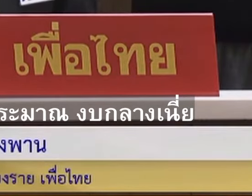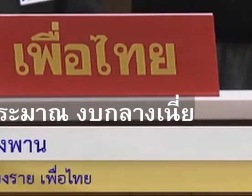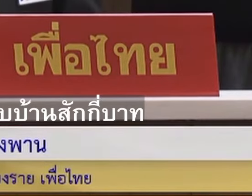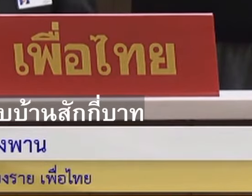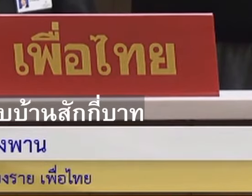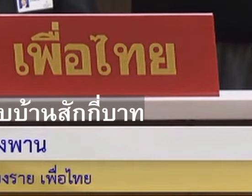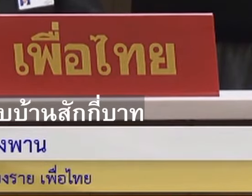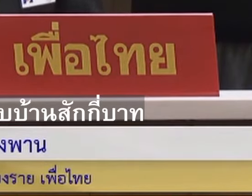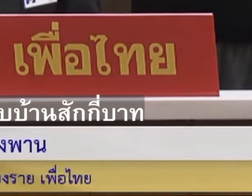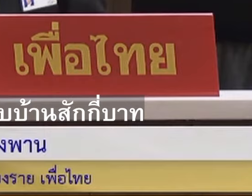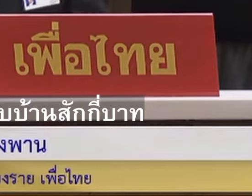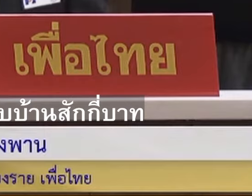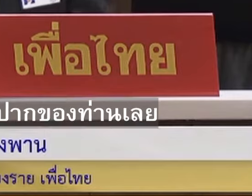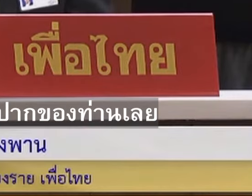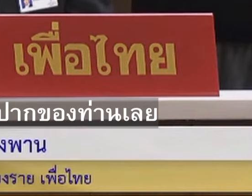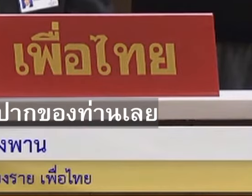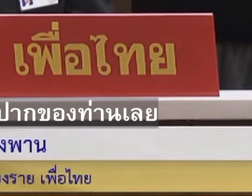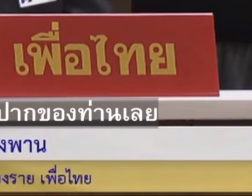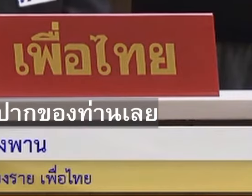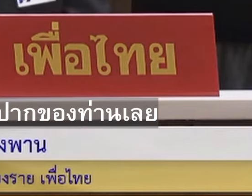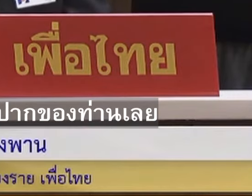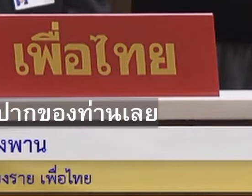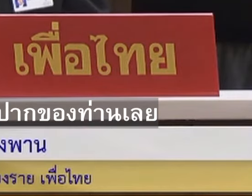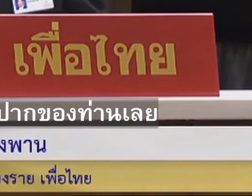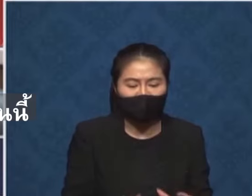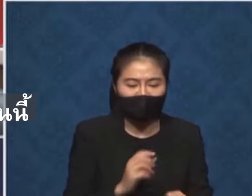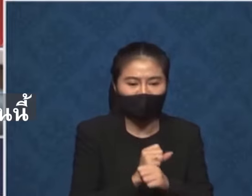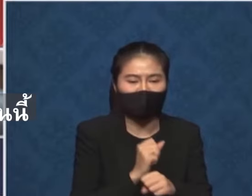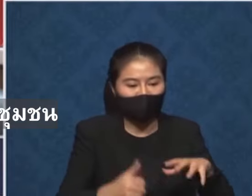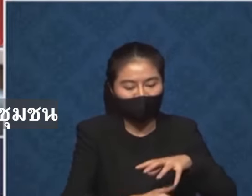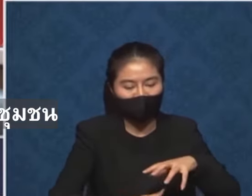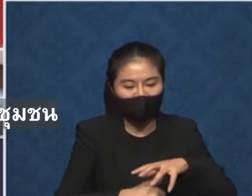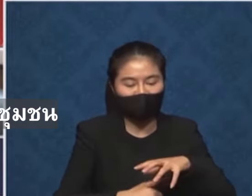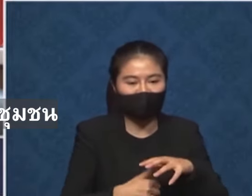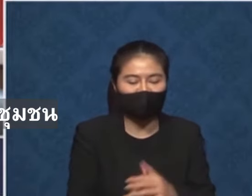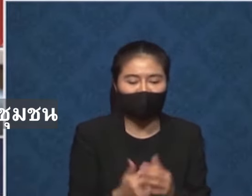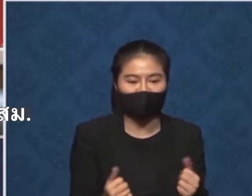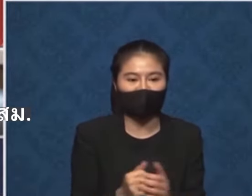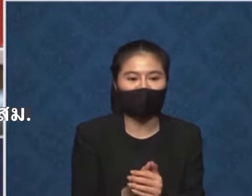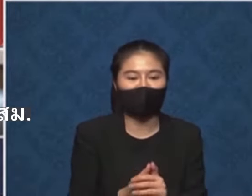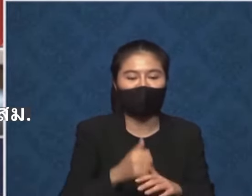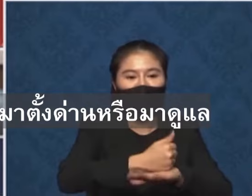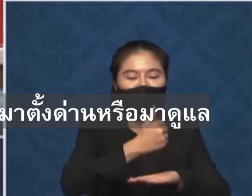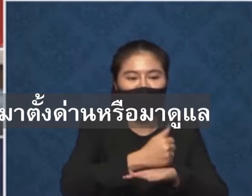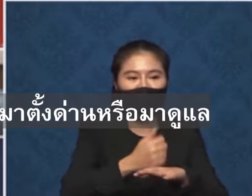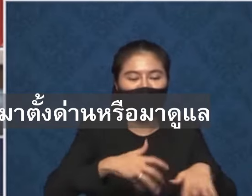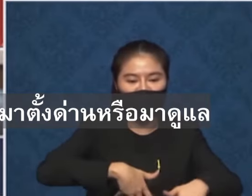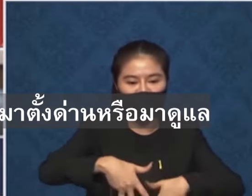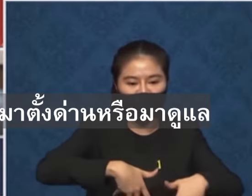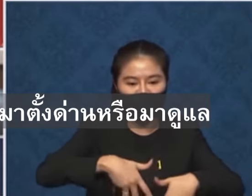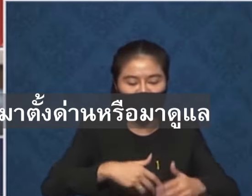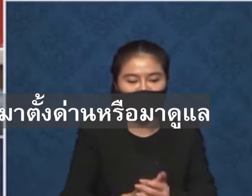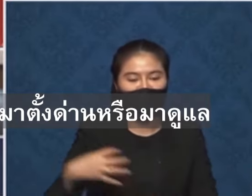งบกลางเนี่ยช่วยพี่น้องกลับบ้านสักกี่บาทไม่มีคำพูดจากปากของดันเลยวันนี้ผู้นำชุมชนอสมหรือ